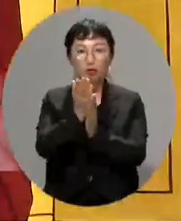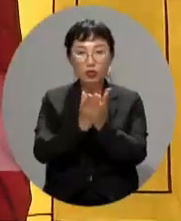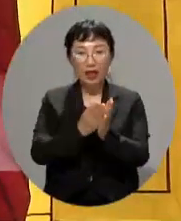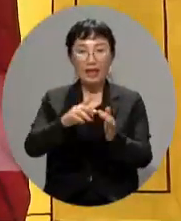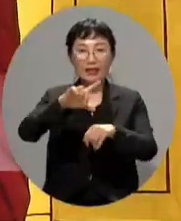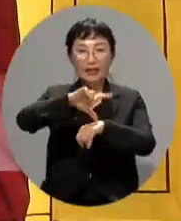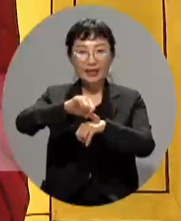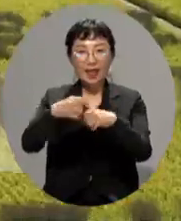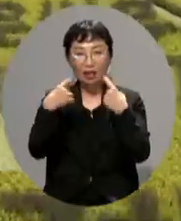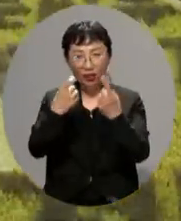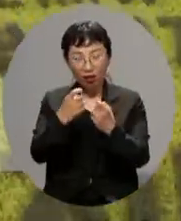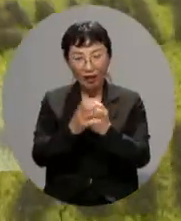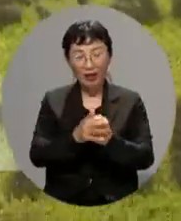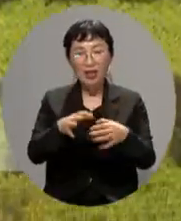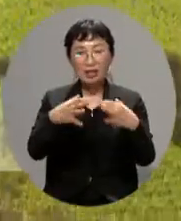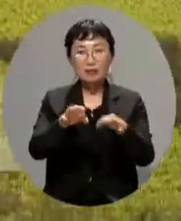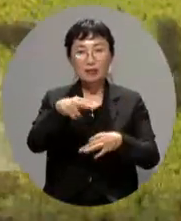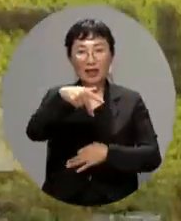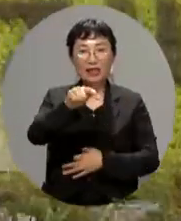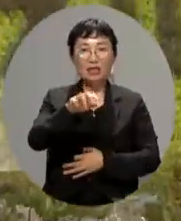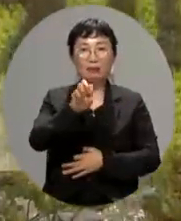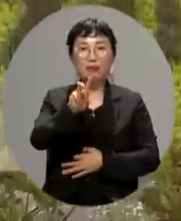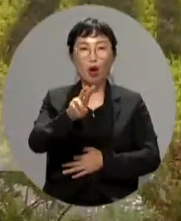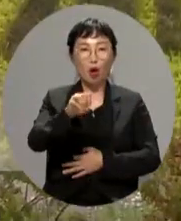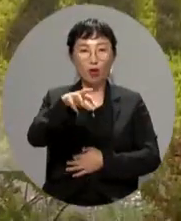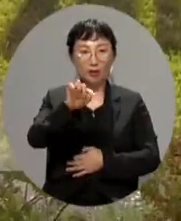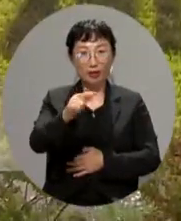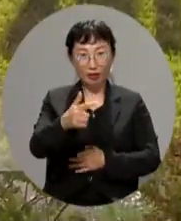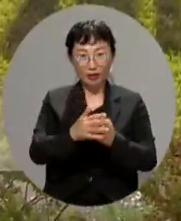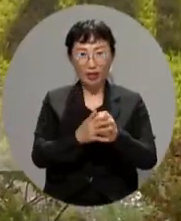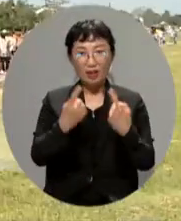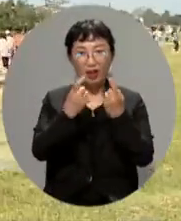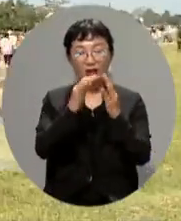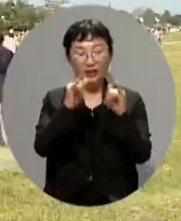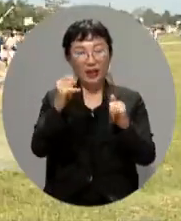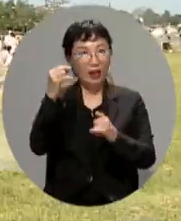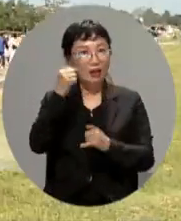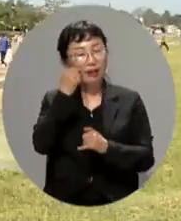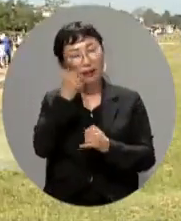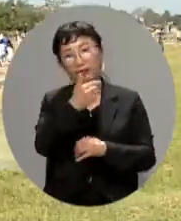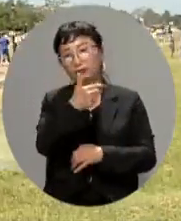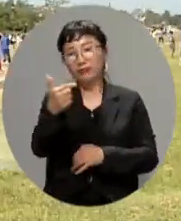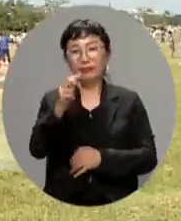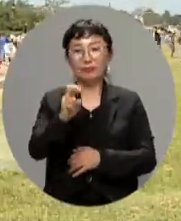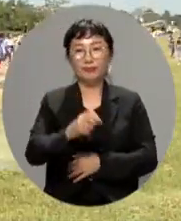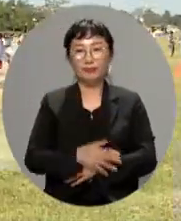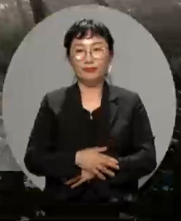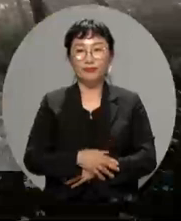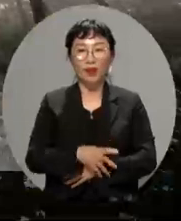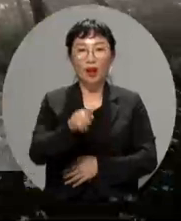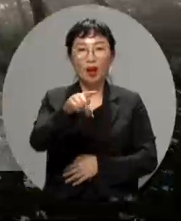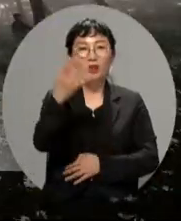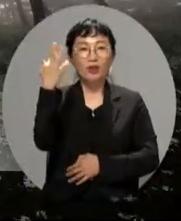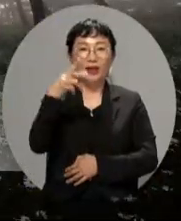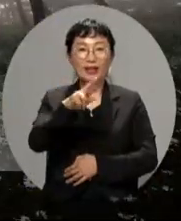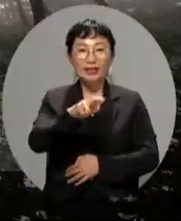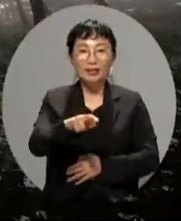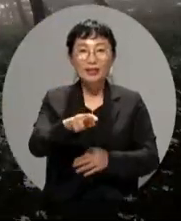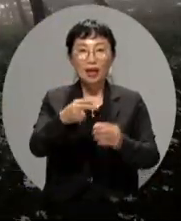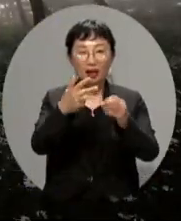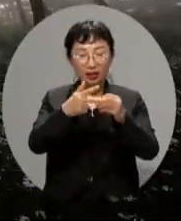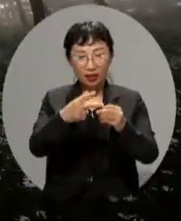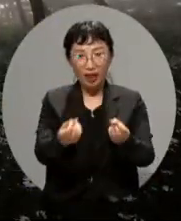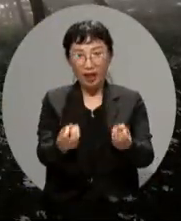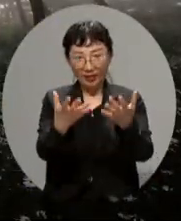열리고 김제 지평선 축제도 관광객들의 이목을 사로잡을 전망입니다. 지난 홍삼축제와 정읍